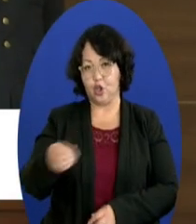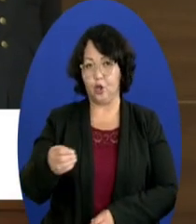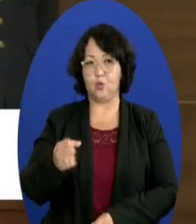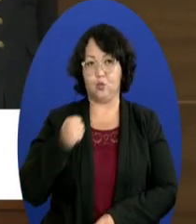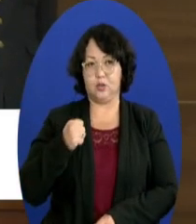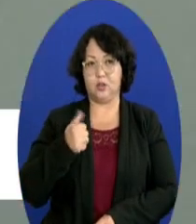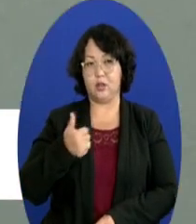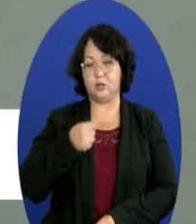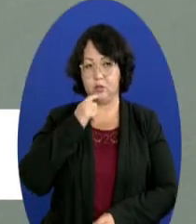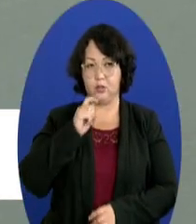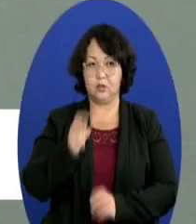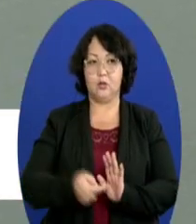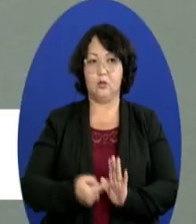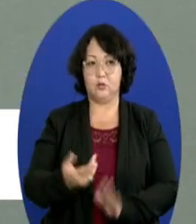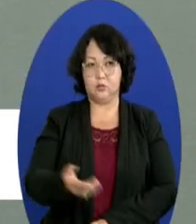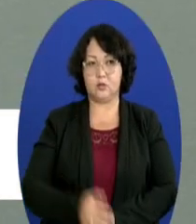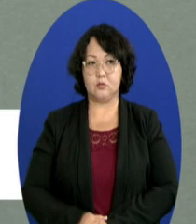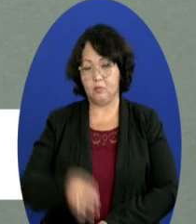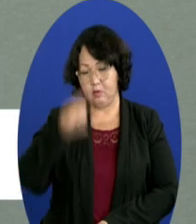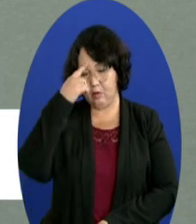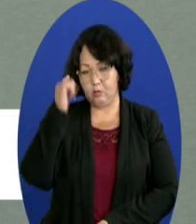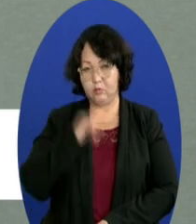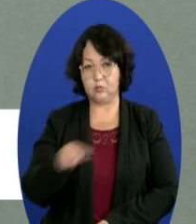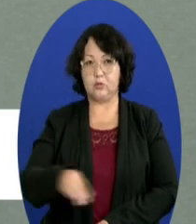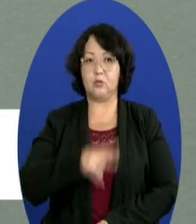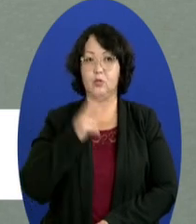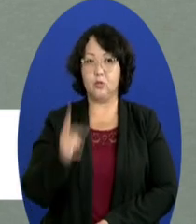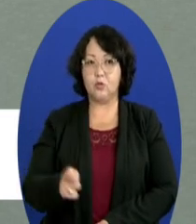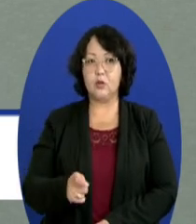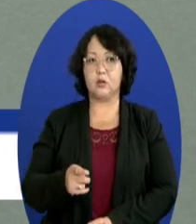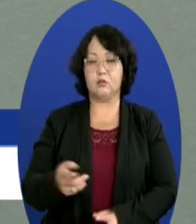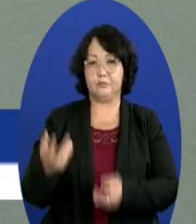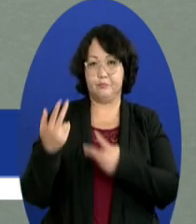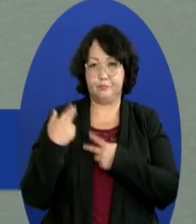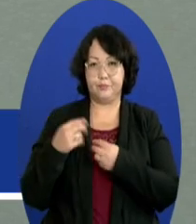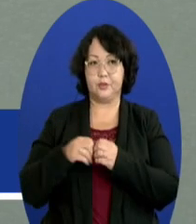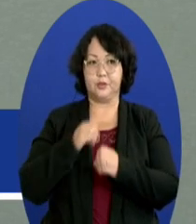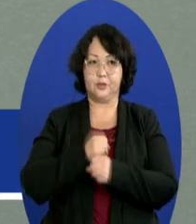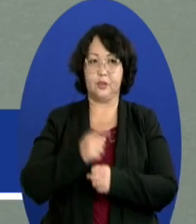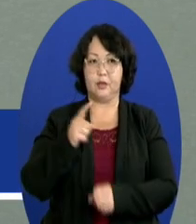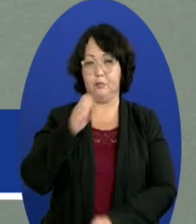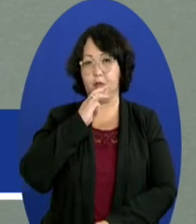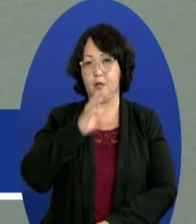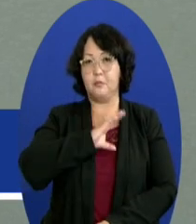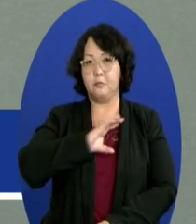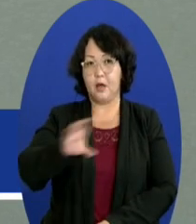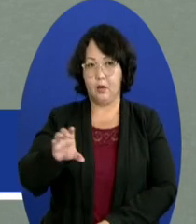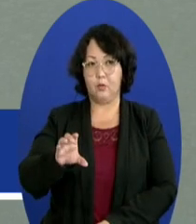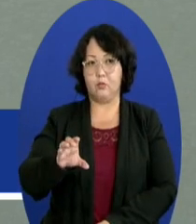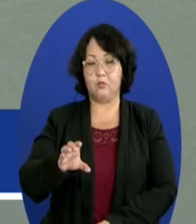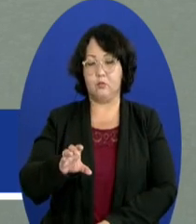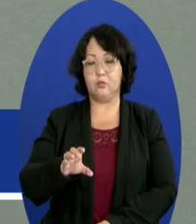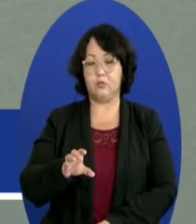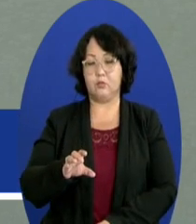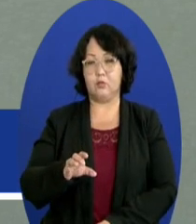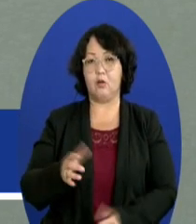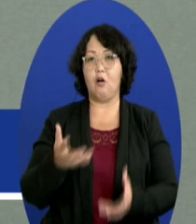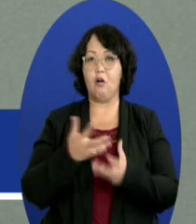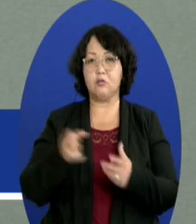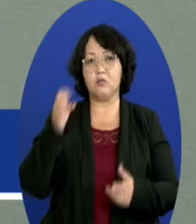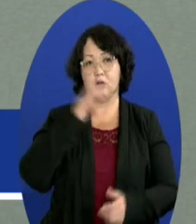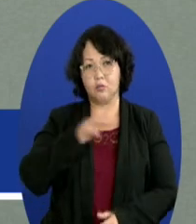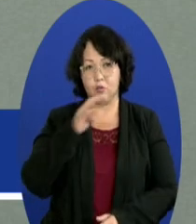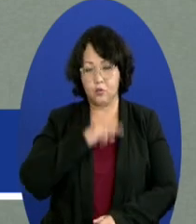юм а. Монголын түүхийг авч яваа хэвлэлийн байгууллагатай бид ингээд олон